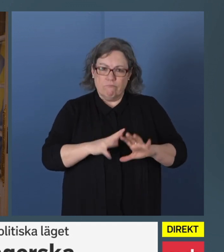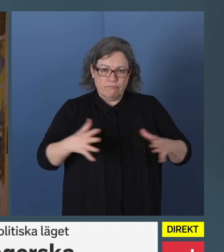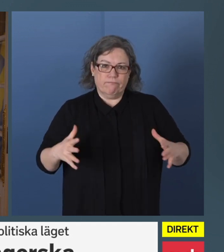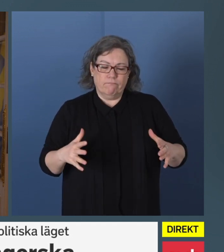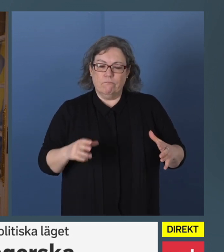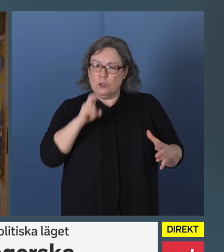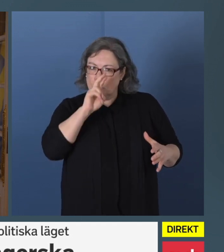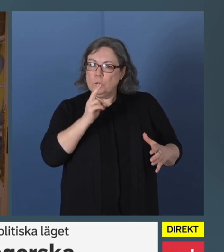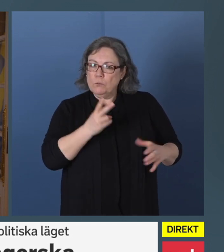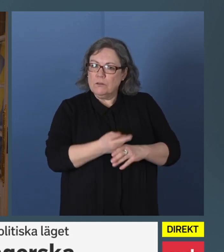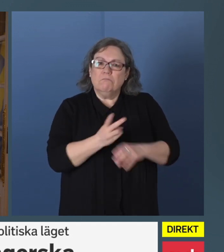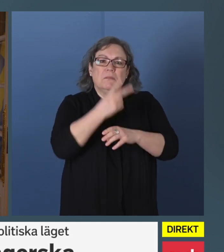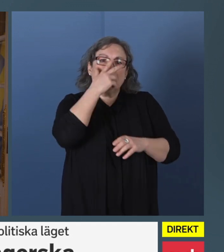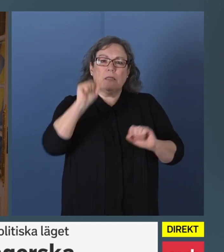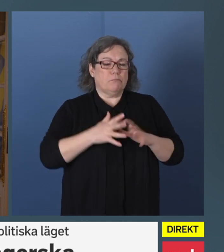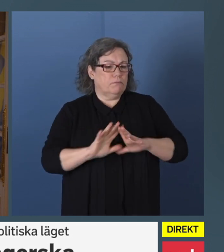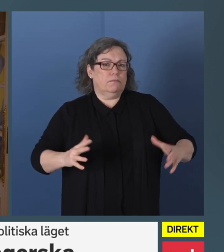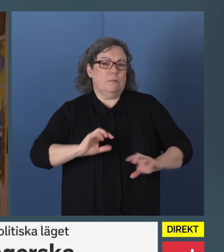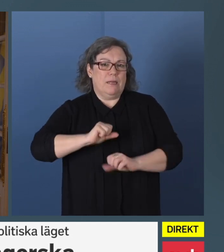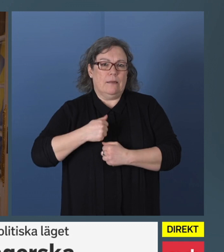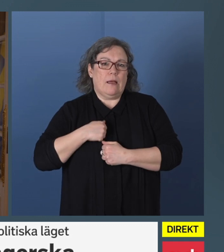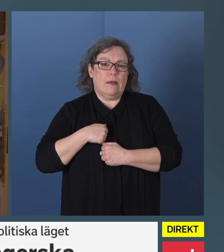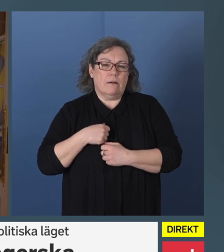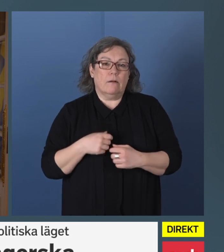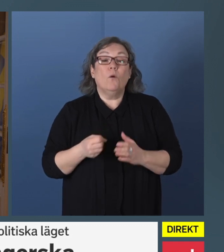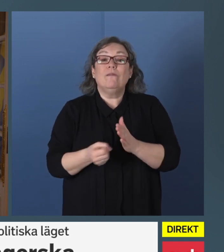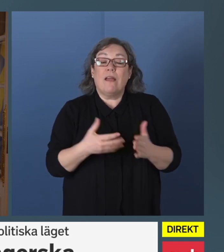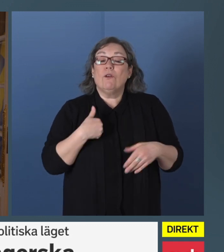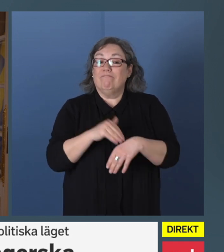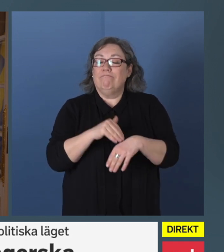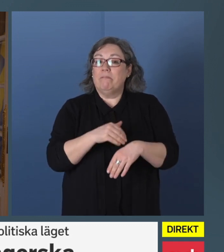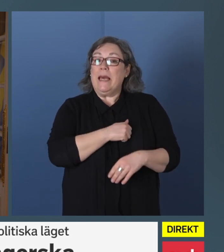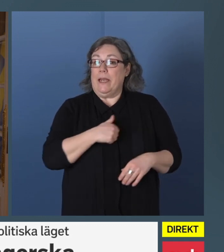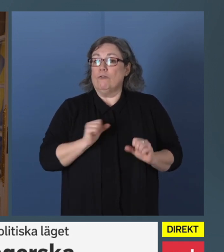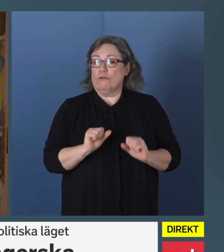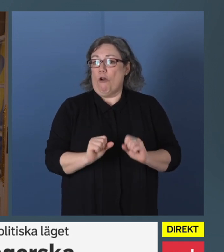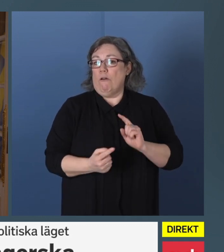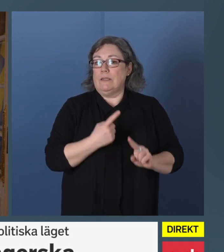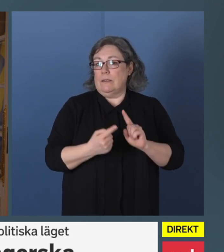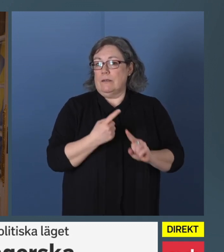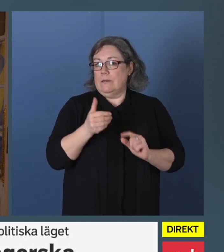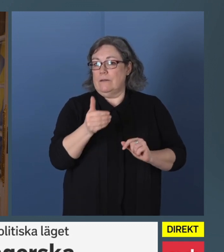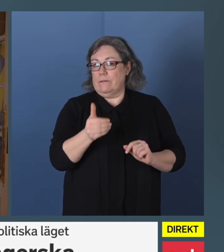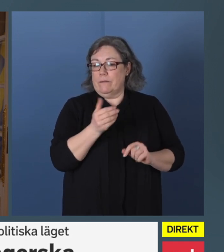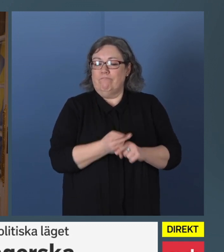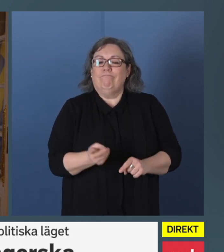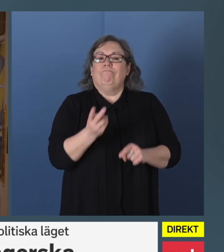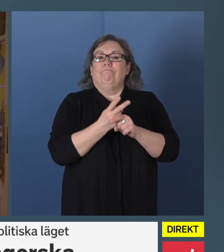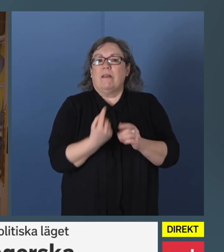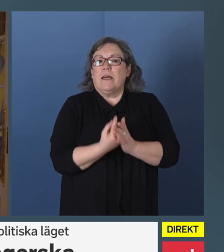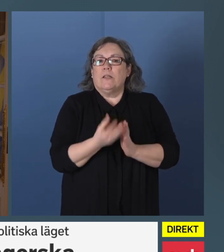måste öka. Så därför meddelar jag att regeringen kommer att ta initiativ till ytterligare resurstillskott